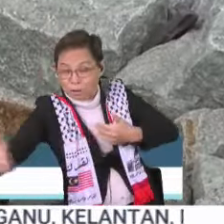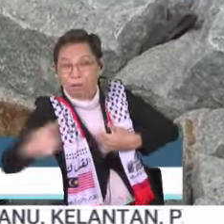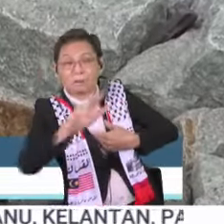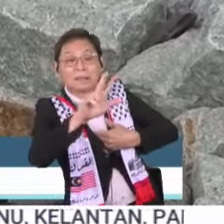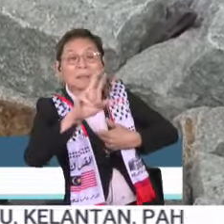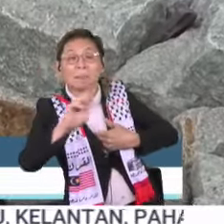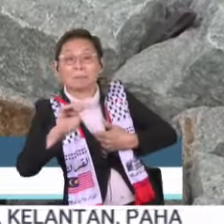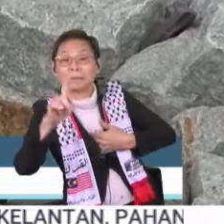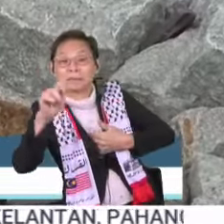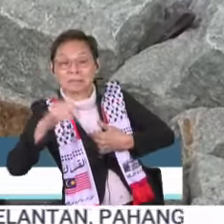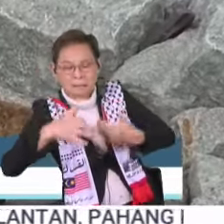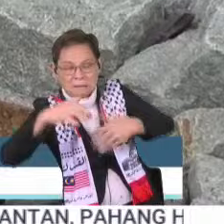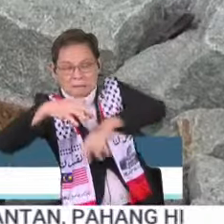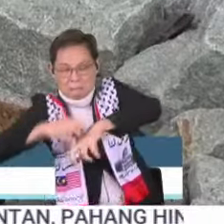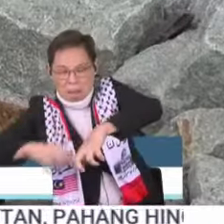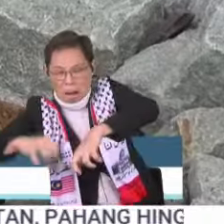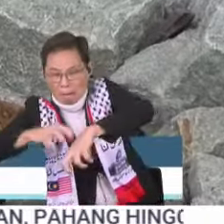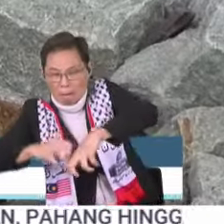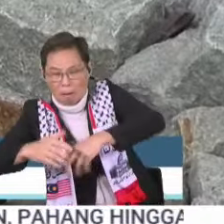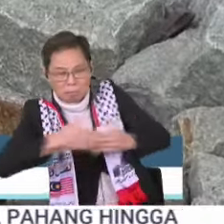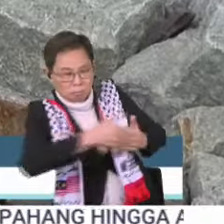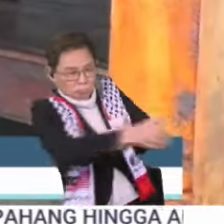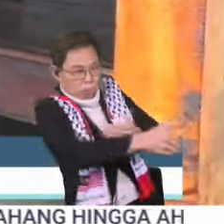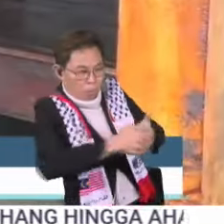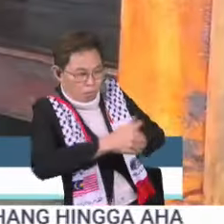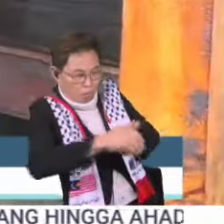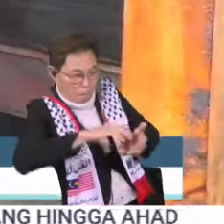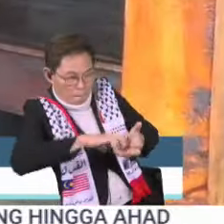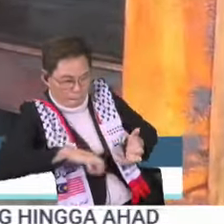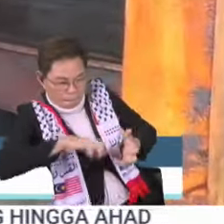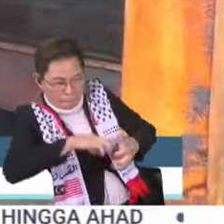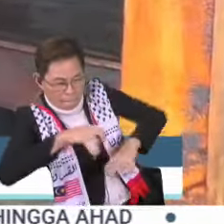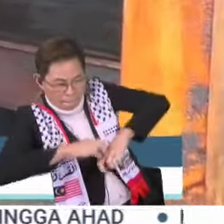3 meter dari hakisan tebing.